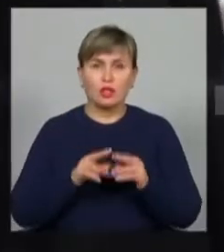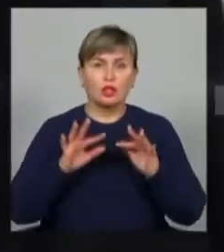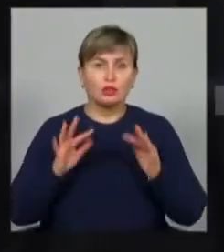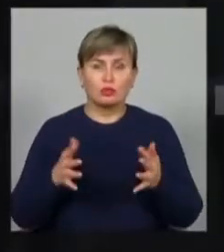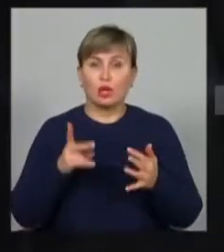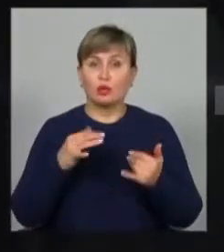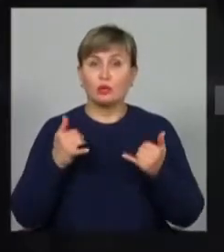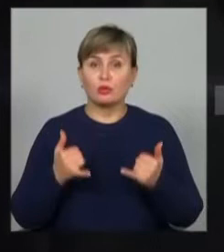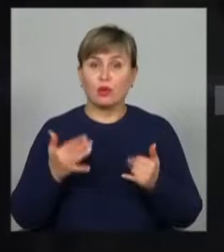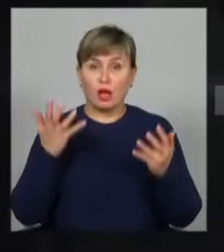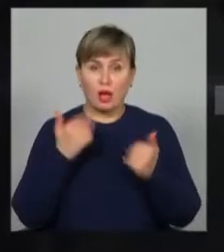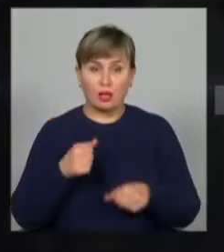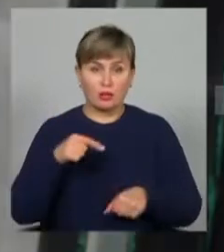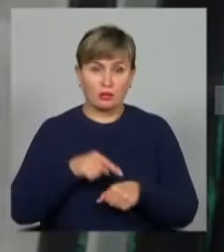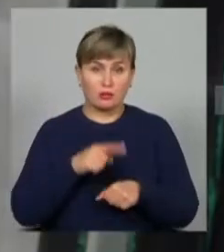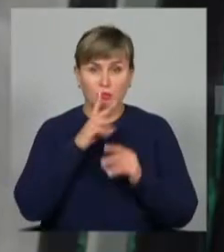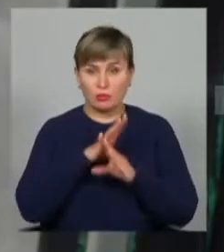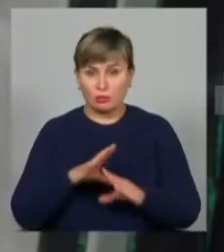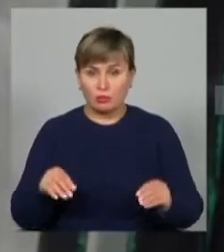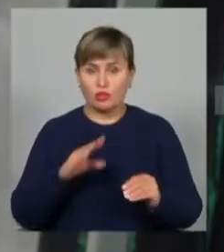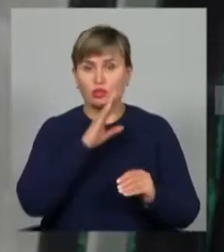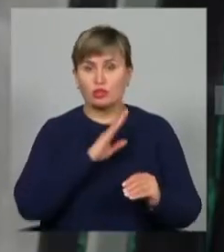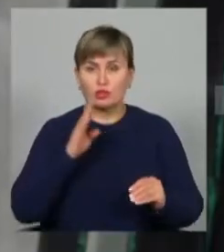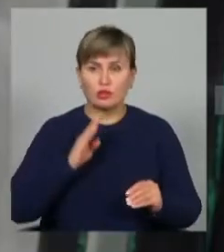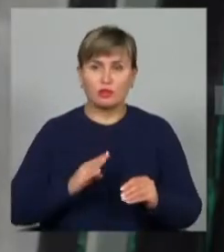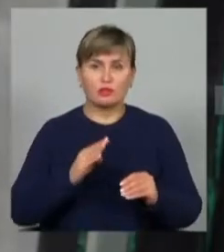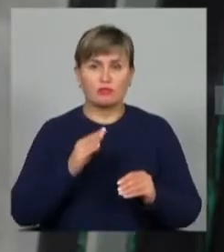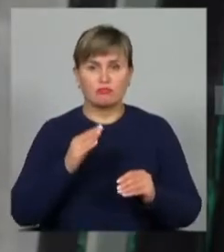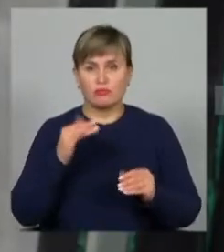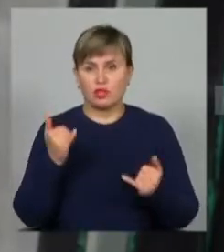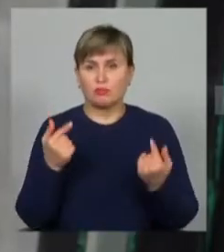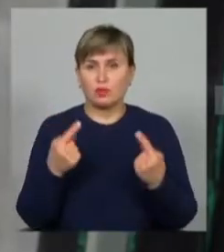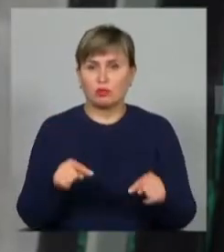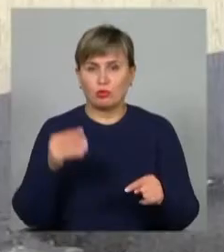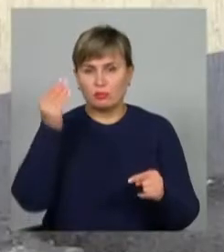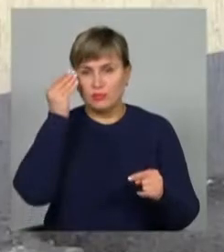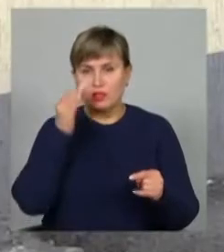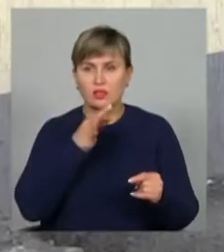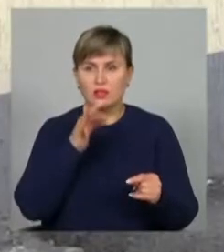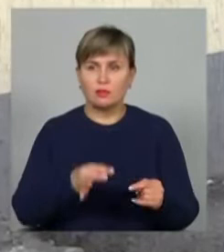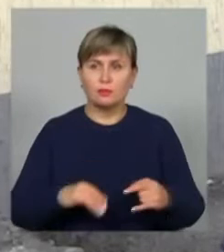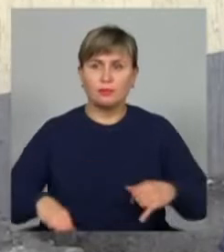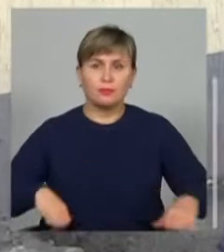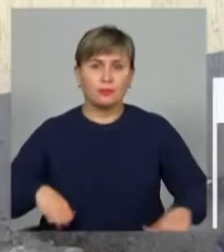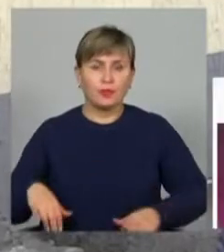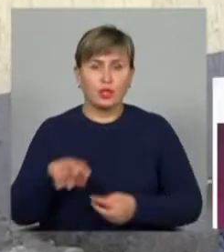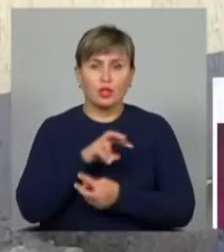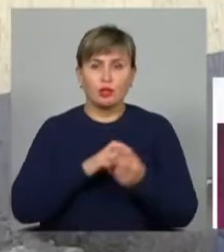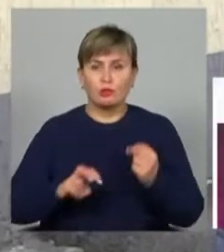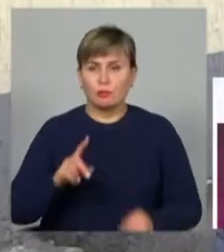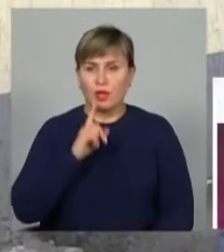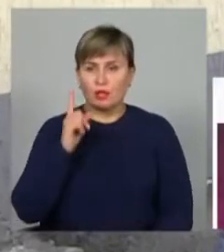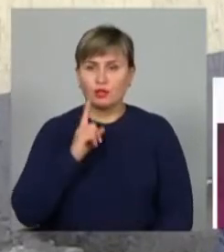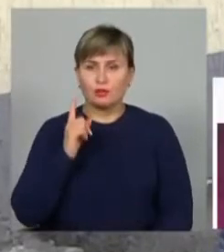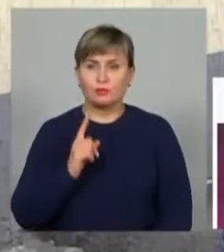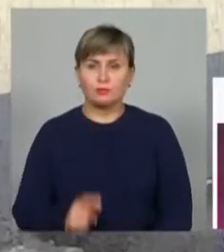Но сегодня, когда эмоции поутихли, женщина несколько иначе выражает свои мысли. Хулиганствующая молодежь